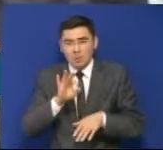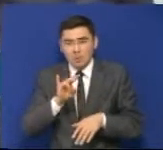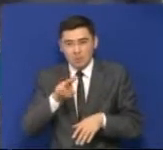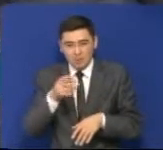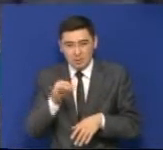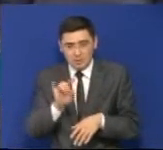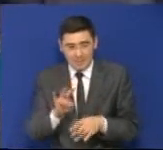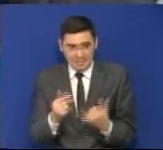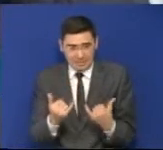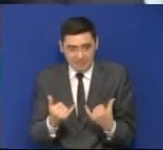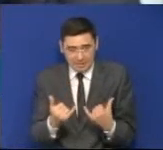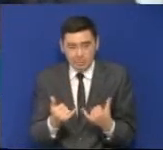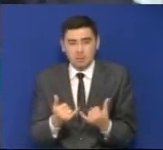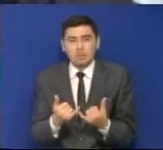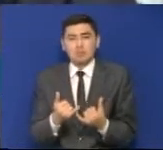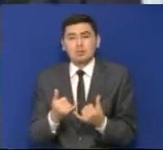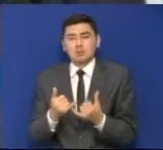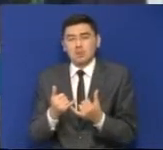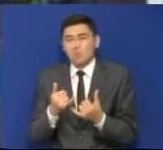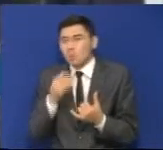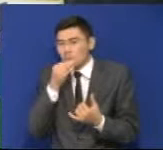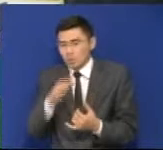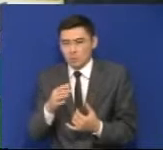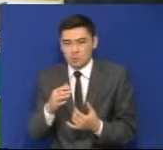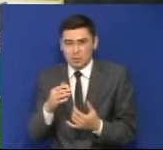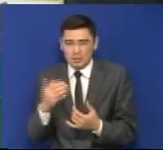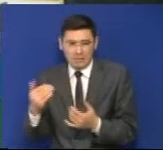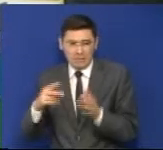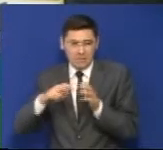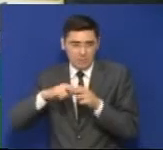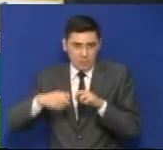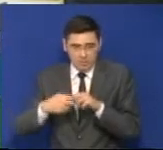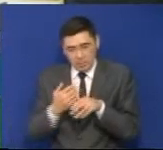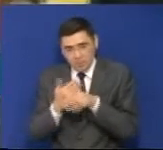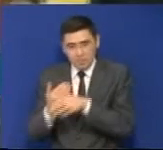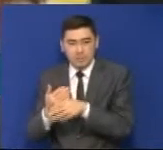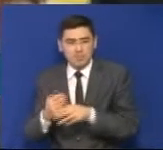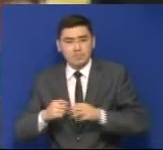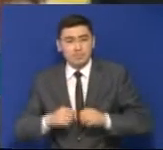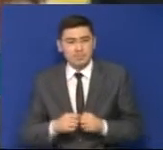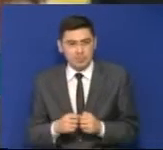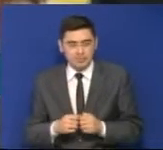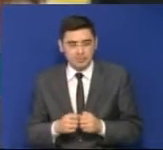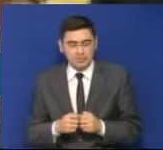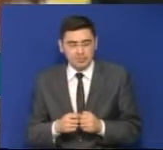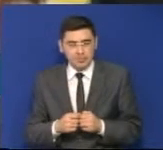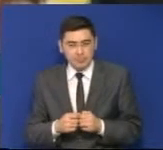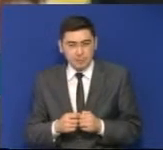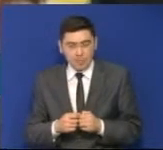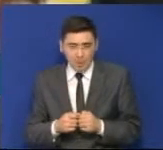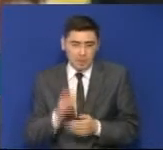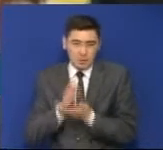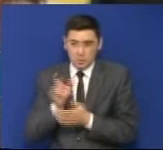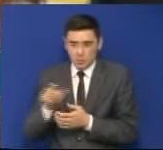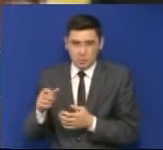оған тез арада кез келген осы көмек көрсетіледі. Халық өзінің шешілмей жатқан